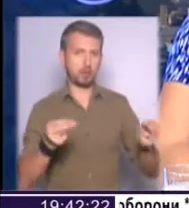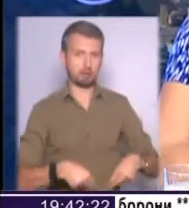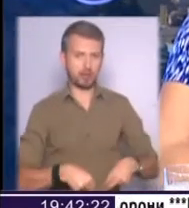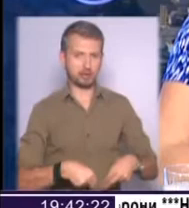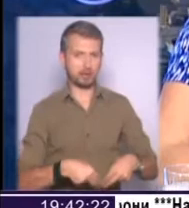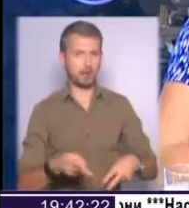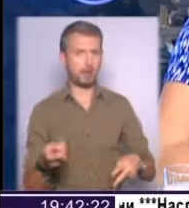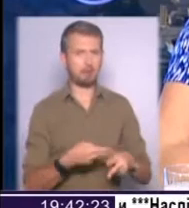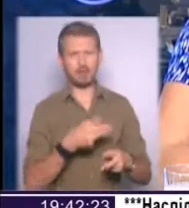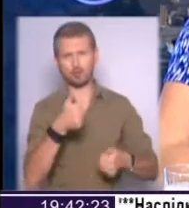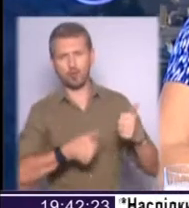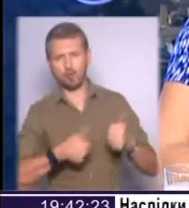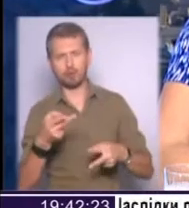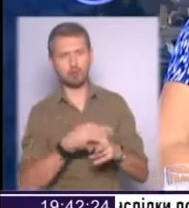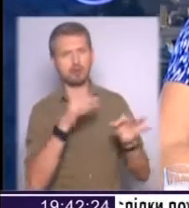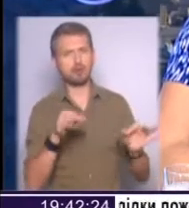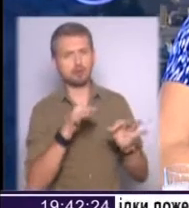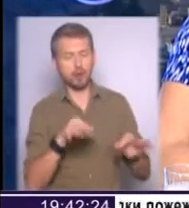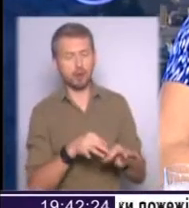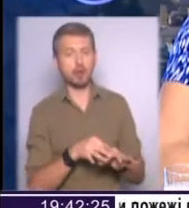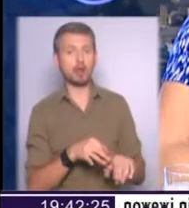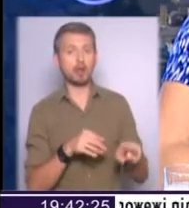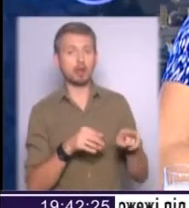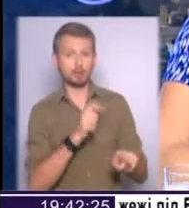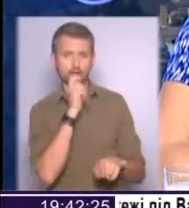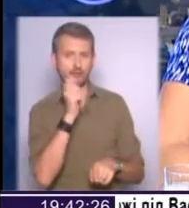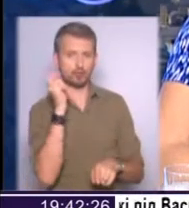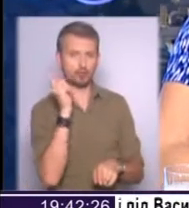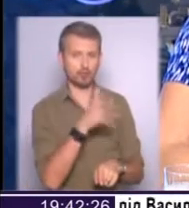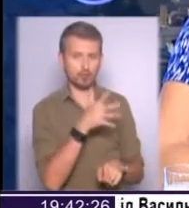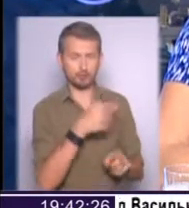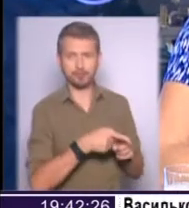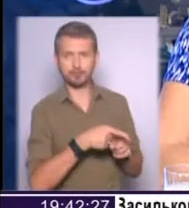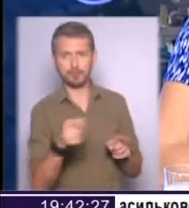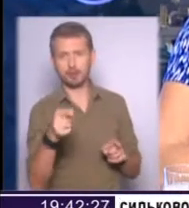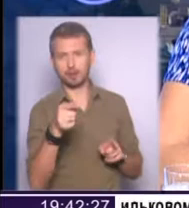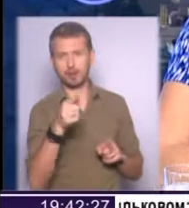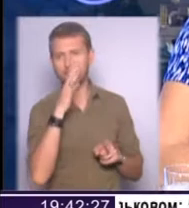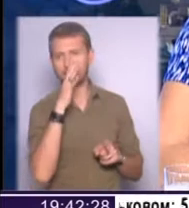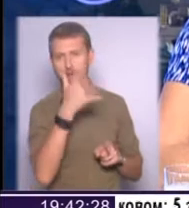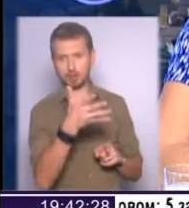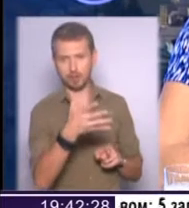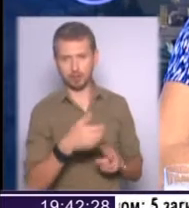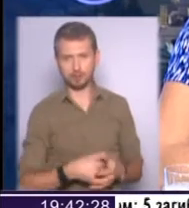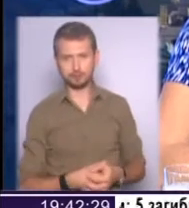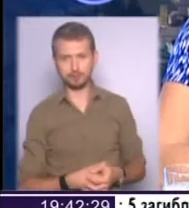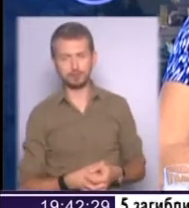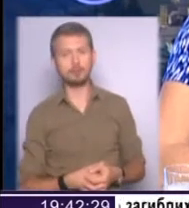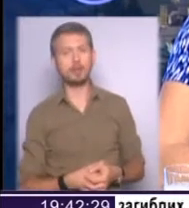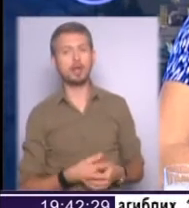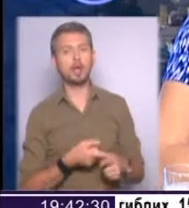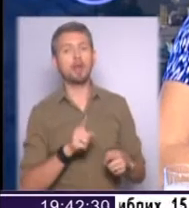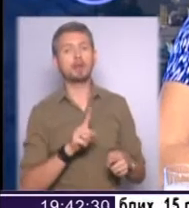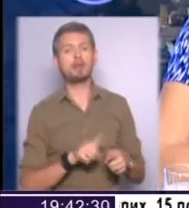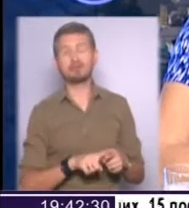без будь-яких конкурсів, без нічого, їм просто з ними підписується строковий трудовий договір на наступні 5 років. Тобто це